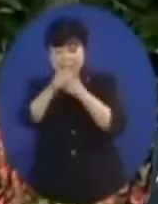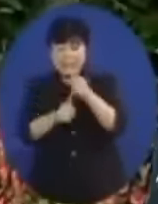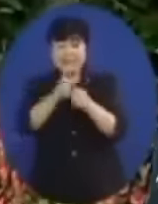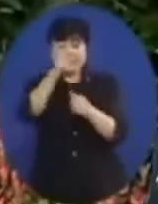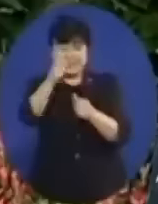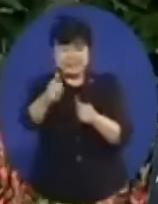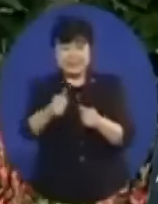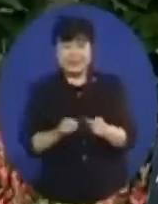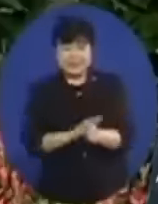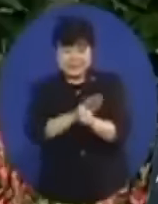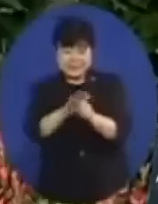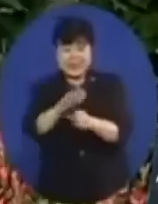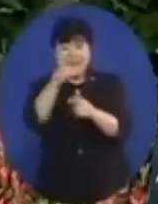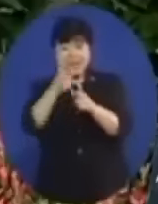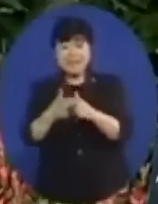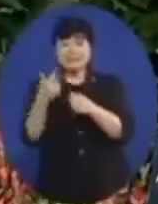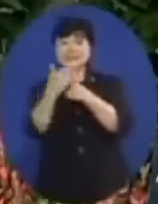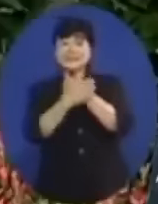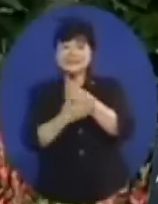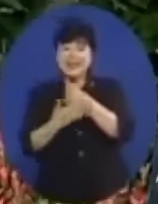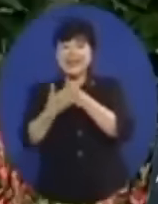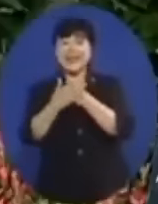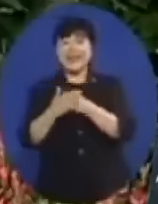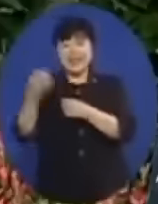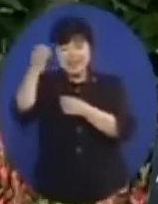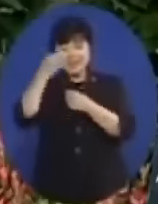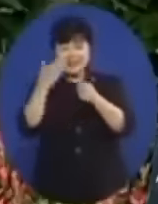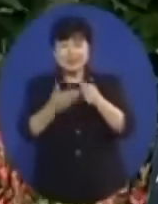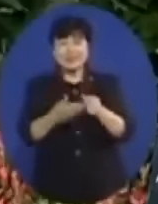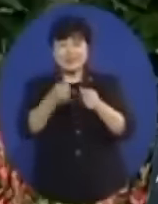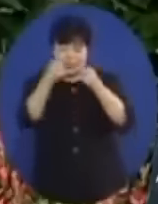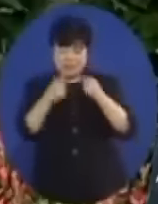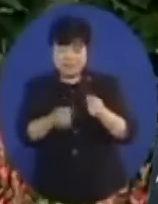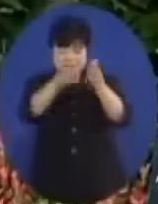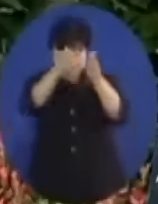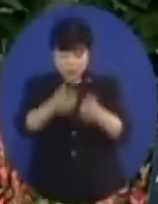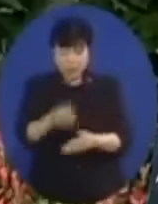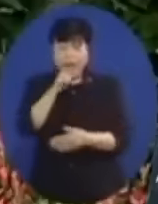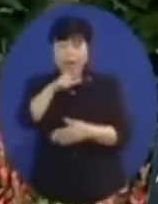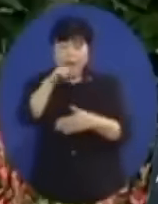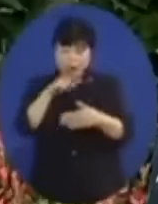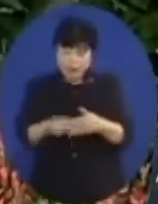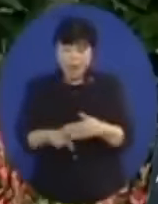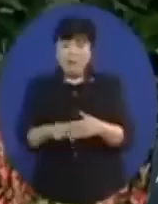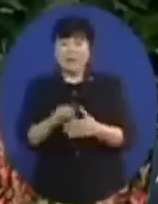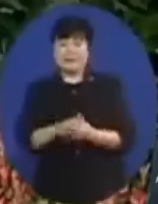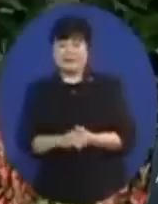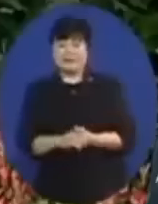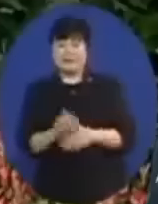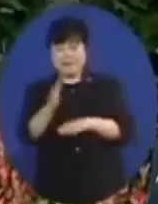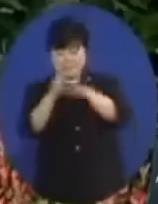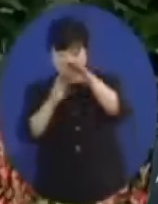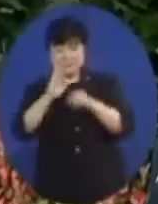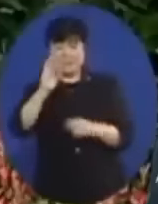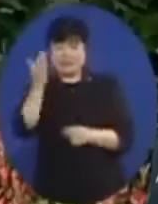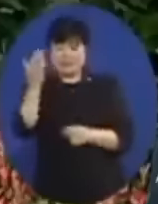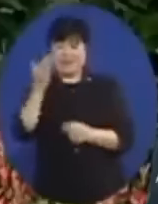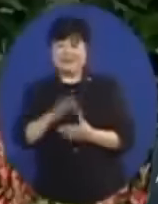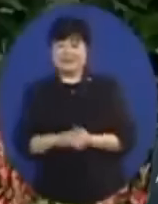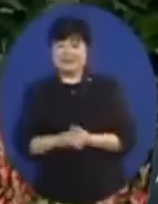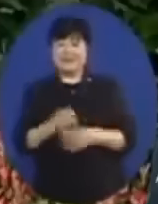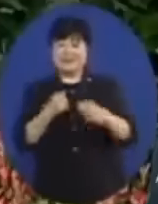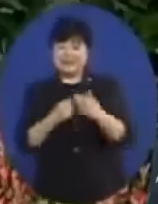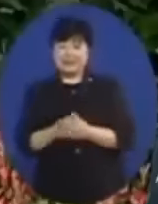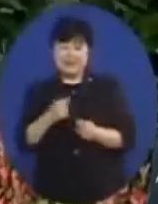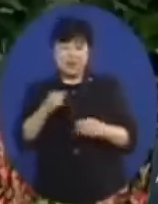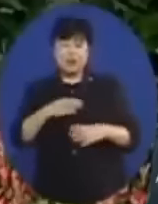하나님의 사랑과 예수님의 은혜가 성령님의 임재를 통해서 마음에 채워지는 것입니다. 그러므로